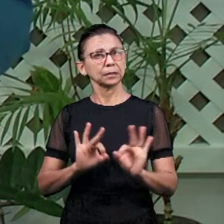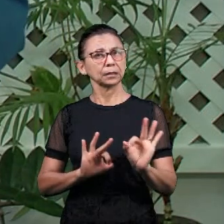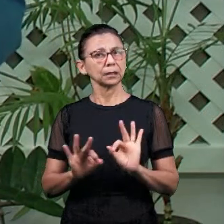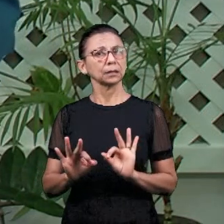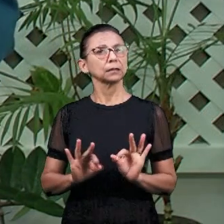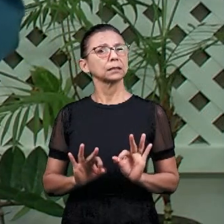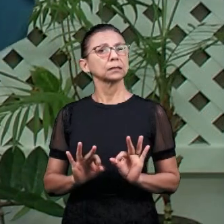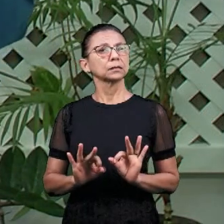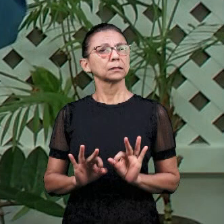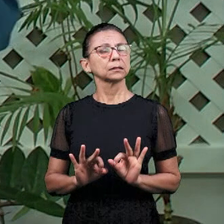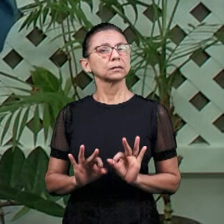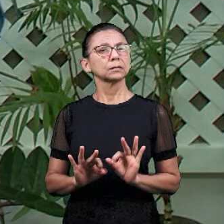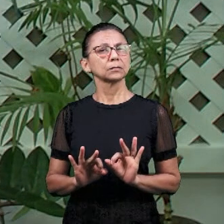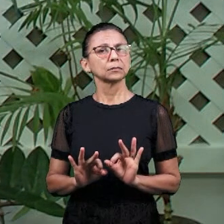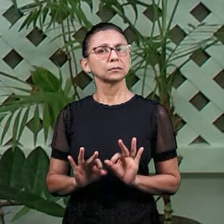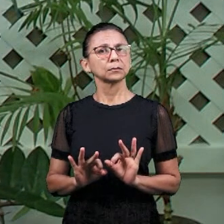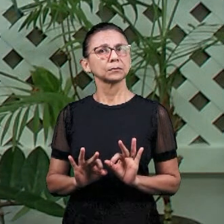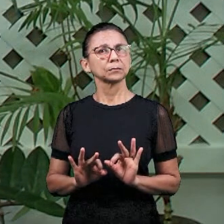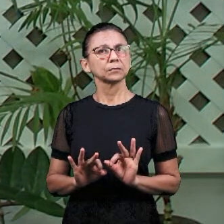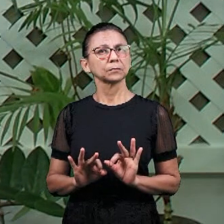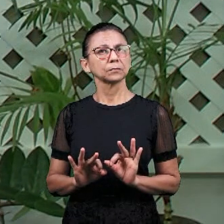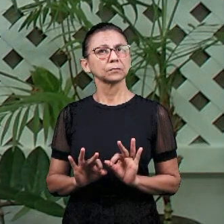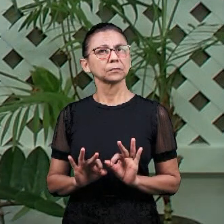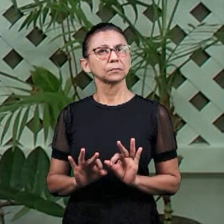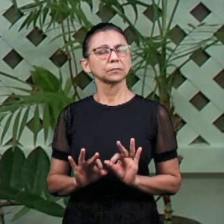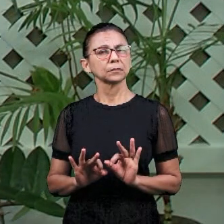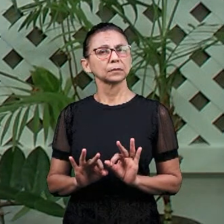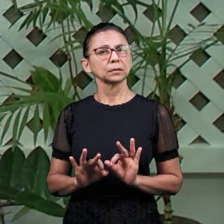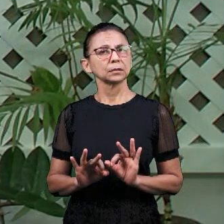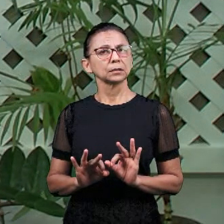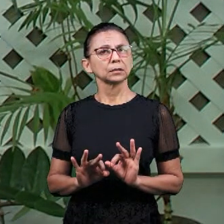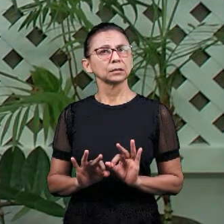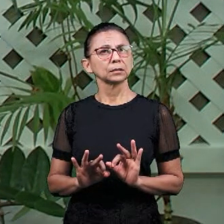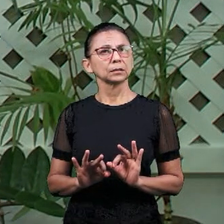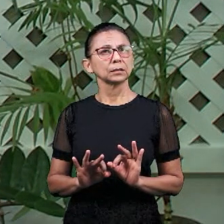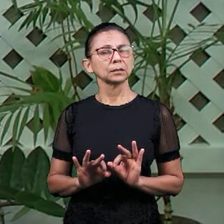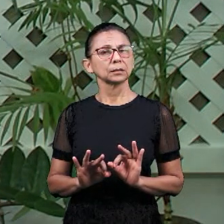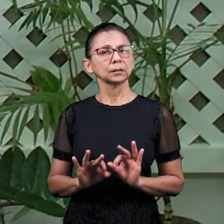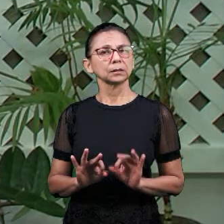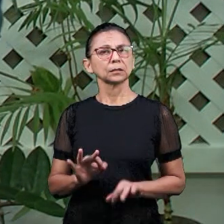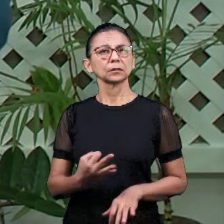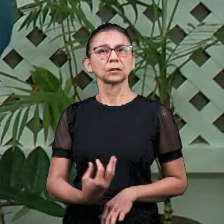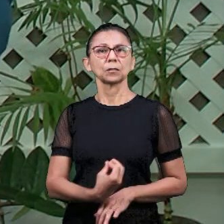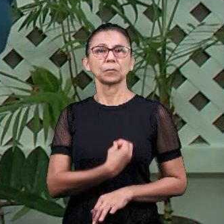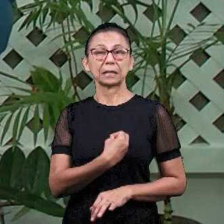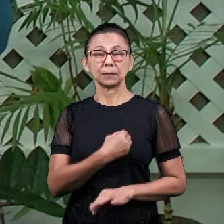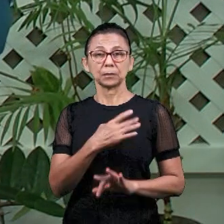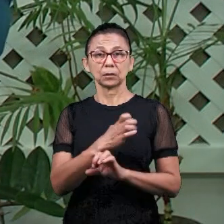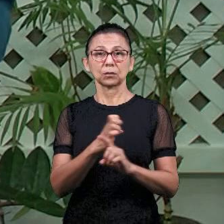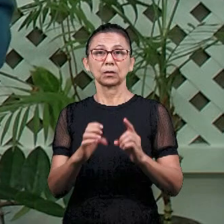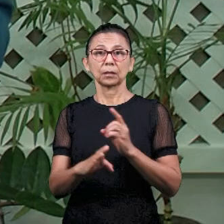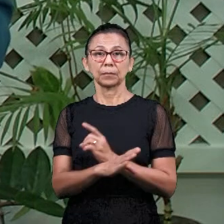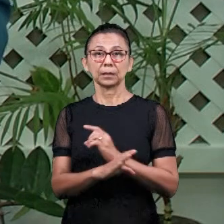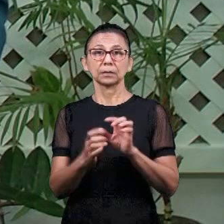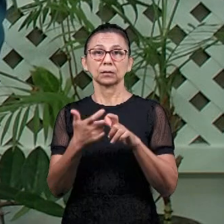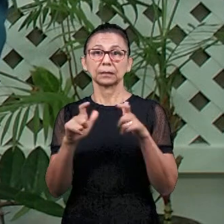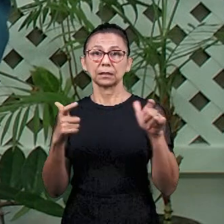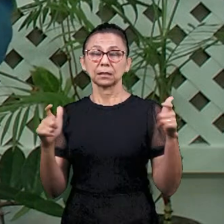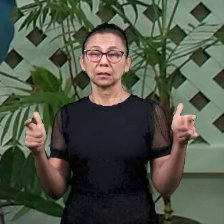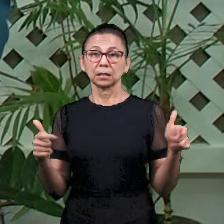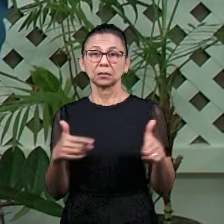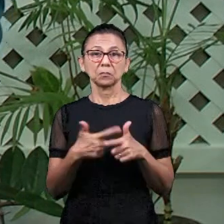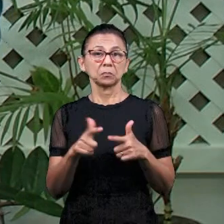et participent dans l'école biblique dominicale sont des églises qui grandissent. Et on n'a pas de problème dans ces églises-là. Maintenant, les endroits